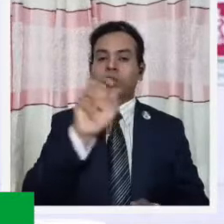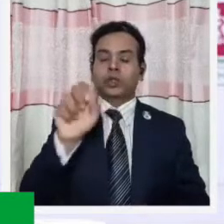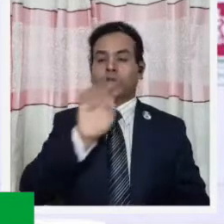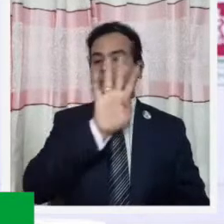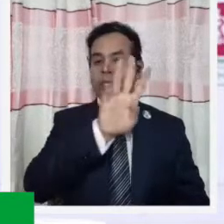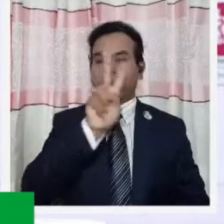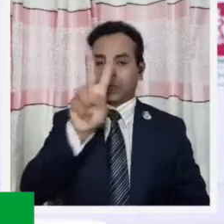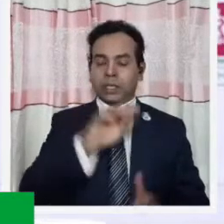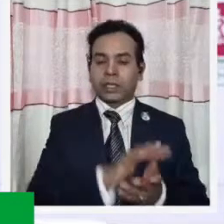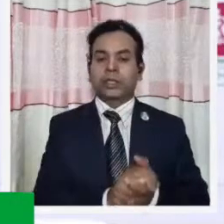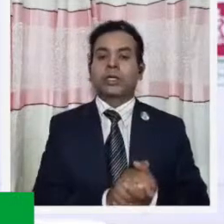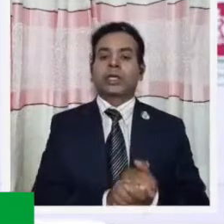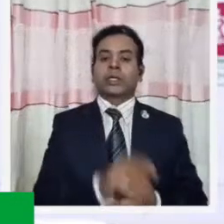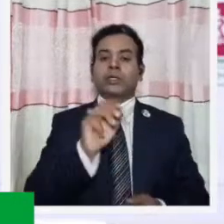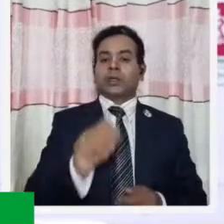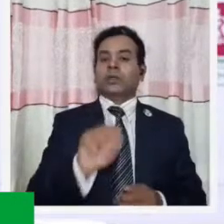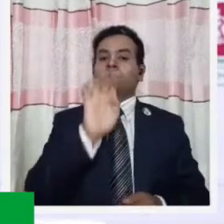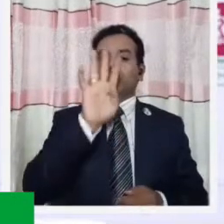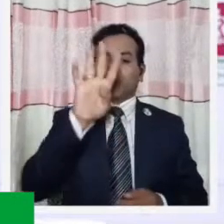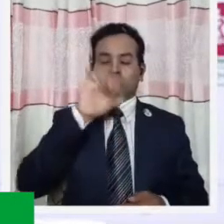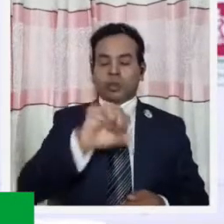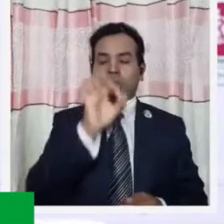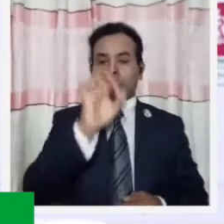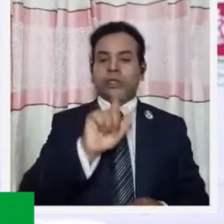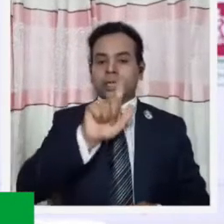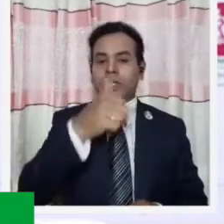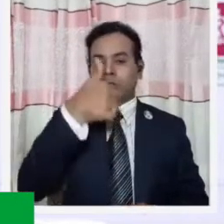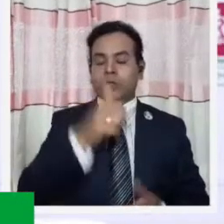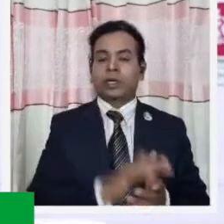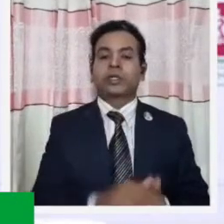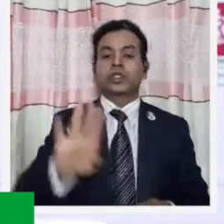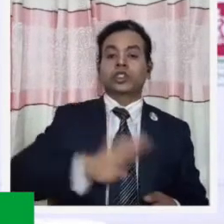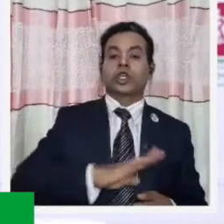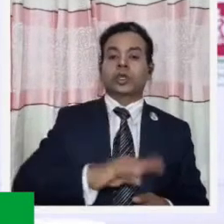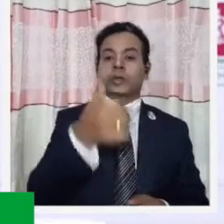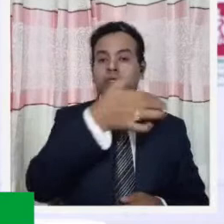এ পর্যন্ত বিভাগ ভিত্তিক মৃত্যুর সংখ্যা ঢাকা বিভাগ